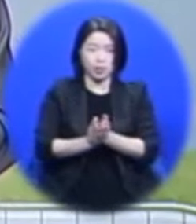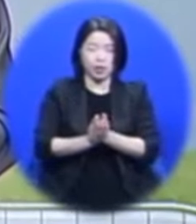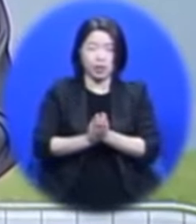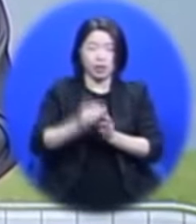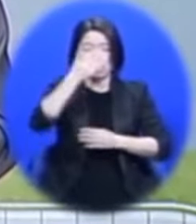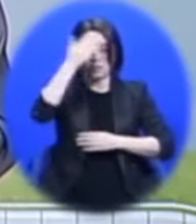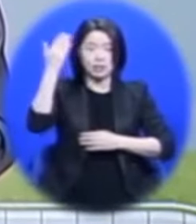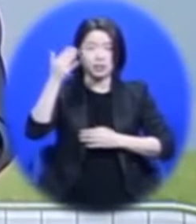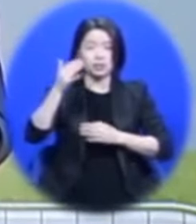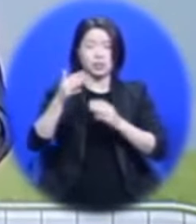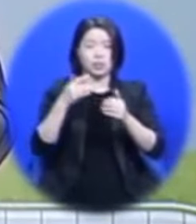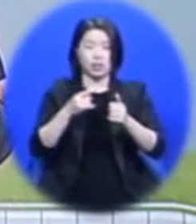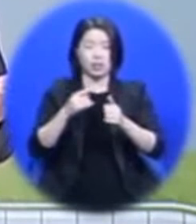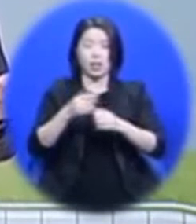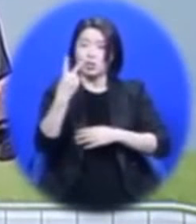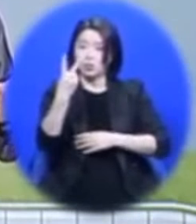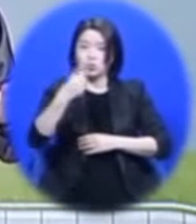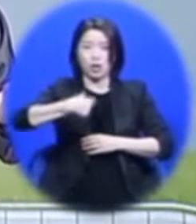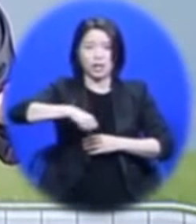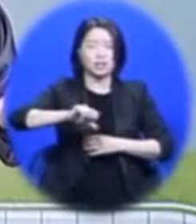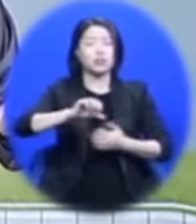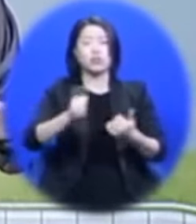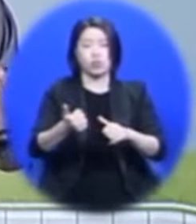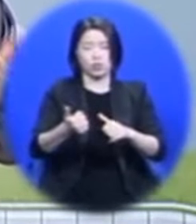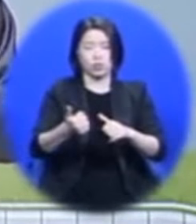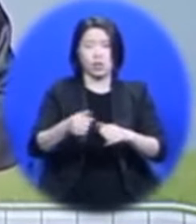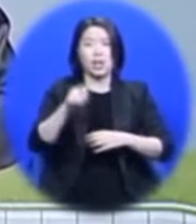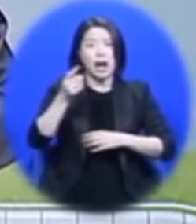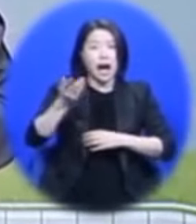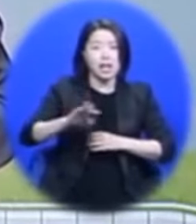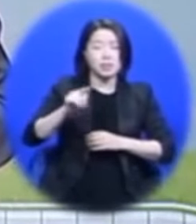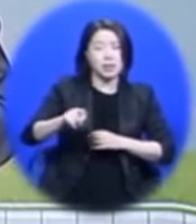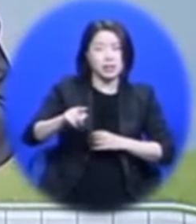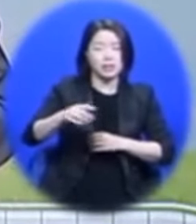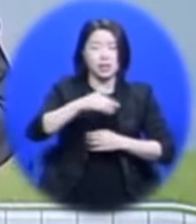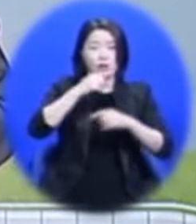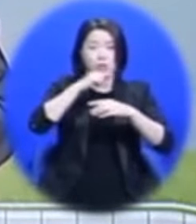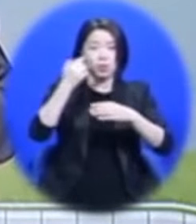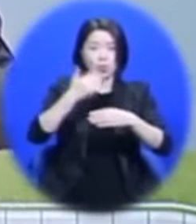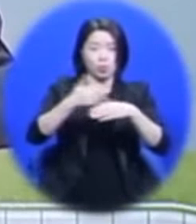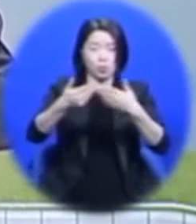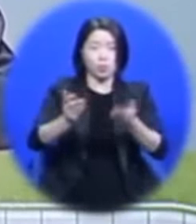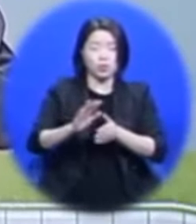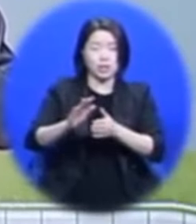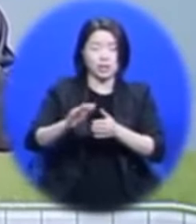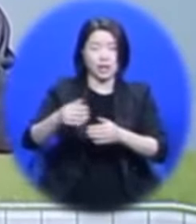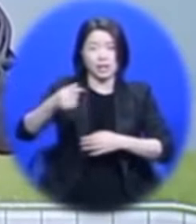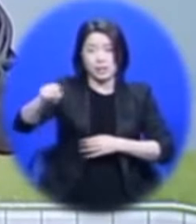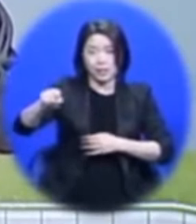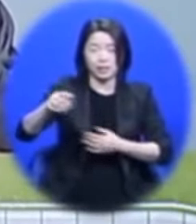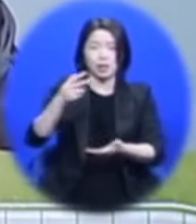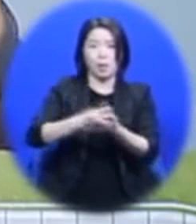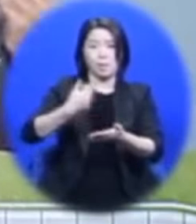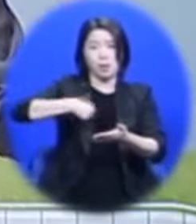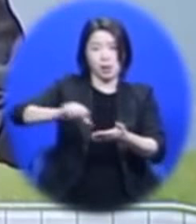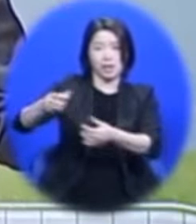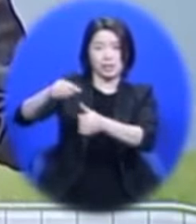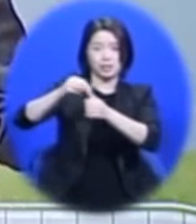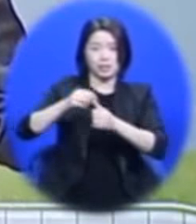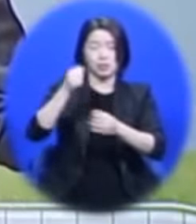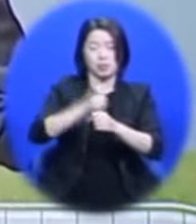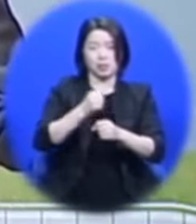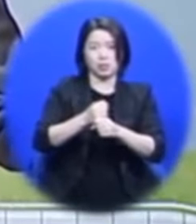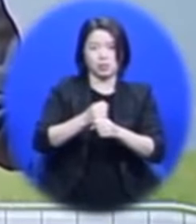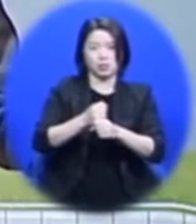잃었습니다. 그런데 그 공산당 청년을 양자 삼았어요. 근데 나중에 공산당에게